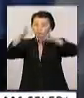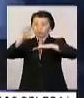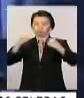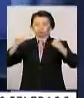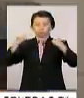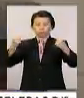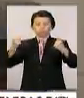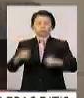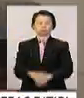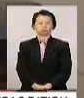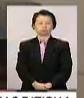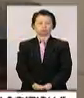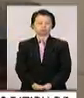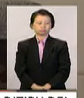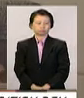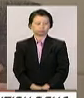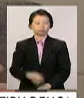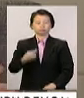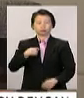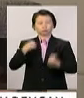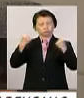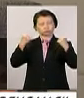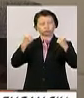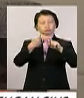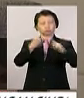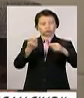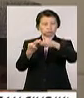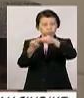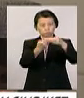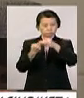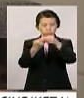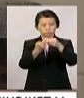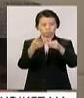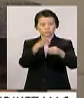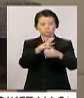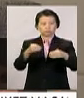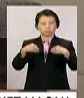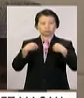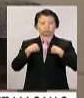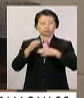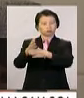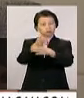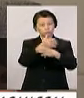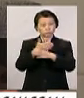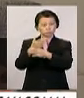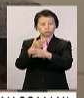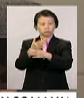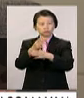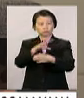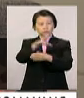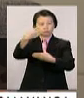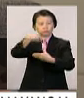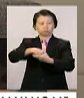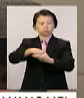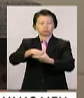kuat. Our strength comes from uniting on a common path and our shared values, the values of